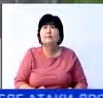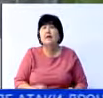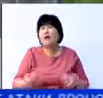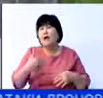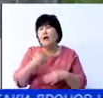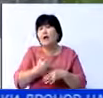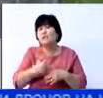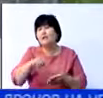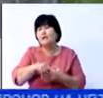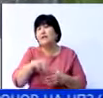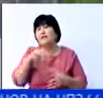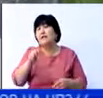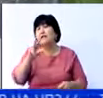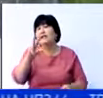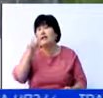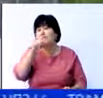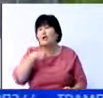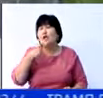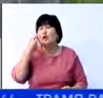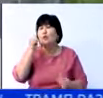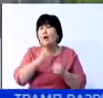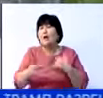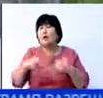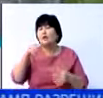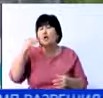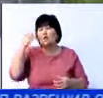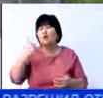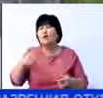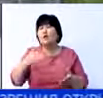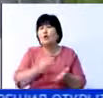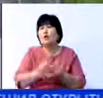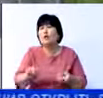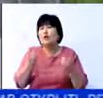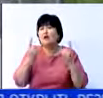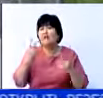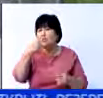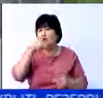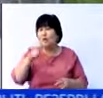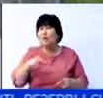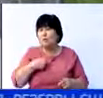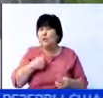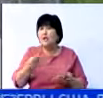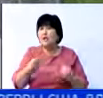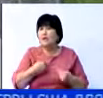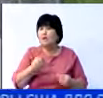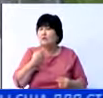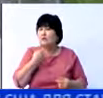Спектакль мы ставим с 2013 года. Я думаю, каждый актер мечтает сыграть роль таких выдающихся личностей. Мне роль далась